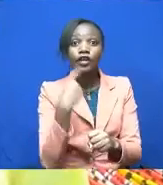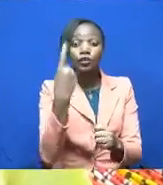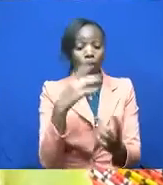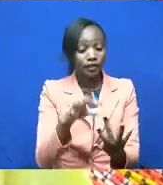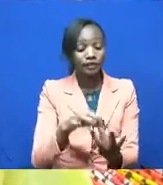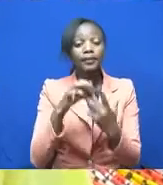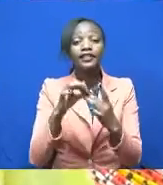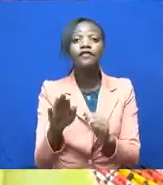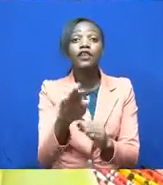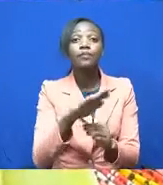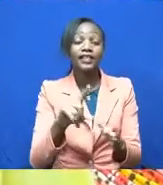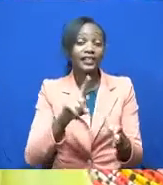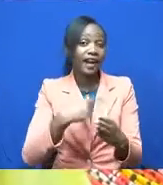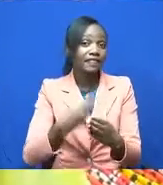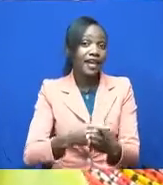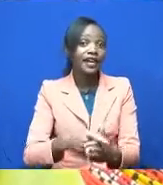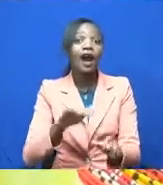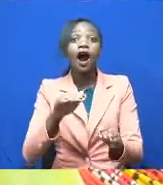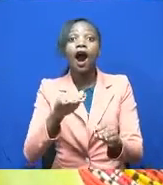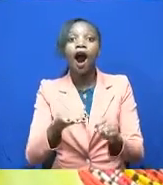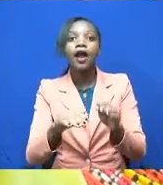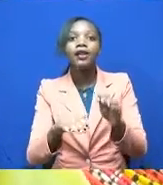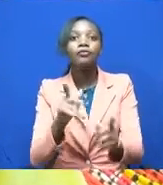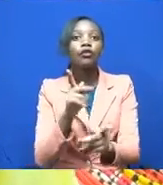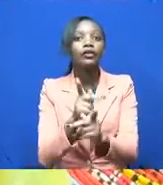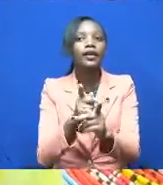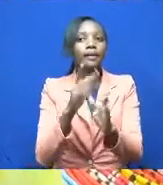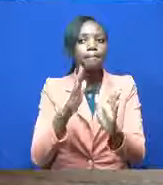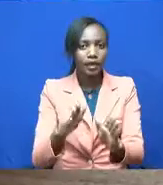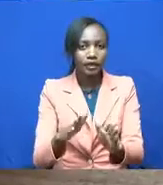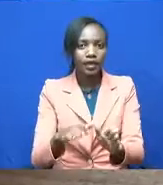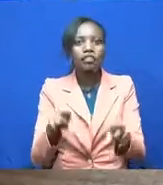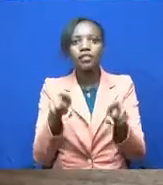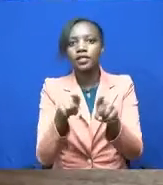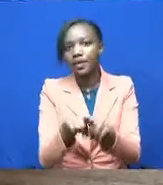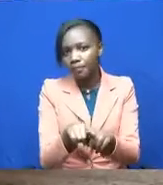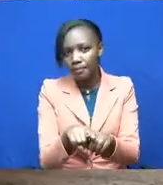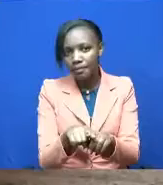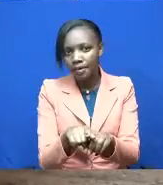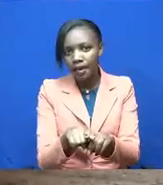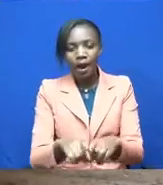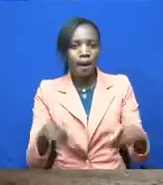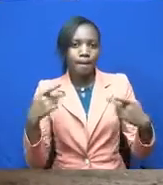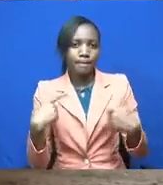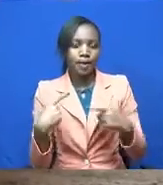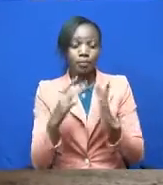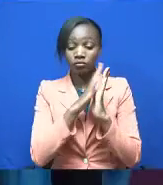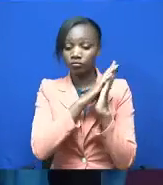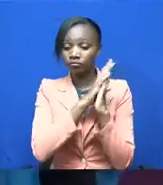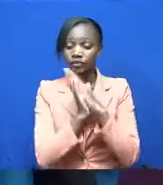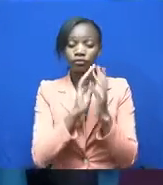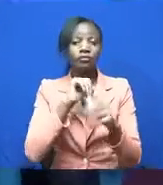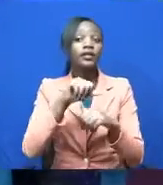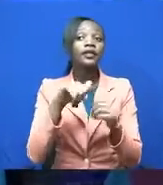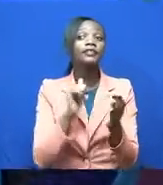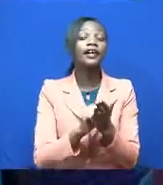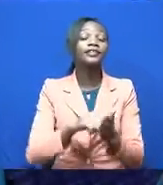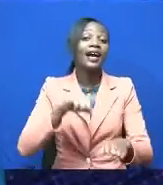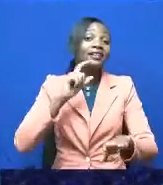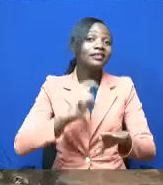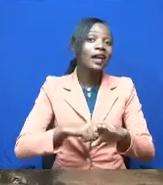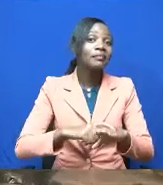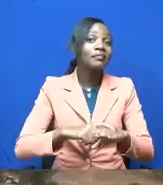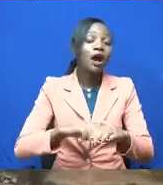wafugaji kufanya malisho kwa sehemu yao. Wakazi hao wanasimulia kuwa wakati ardhi jamii